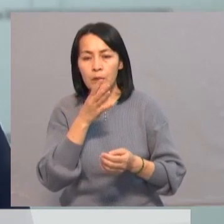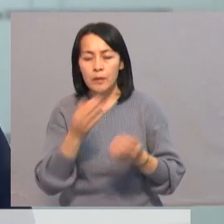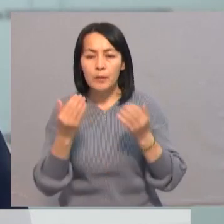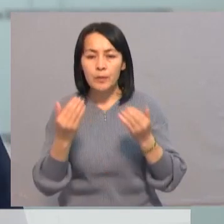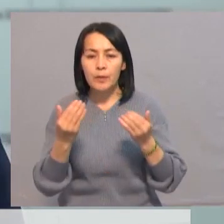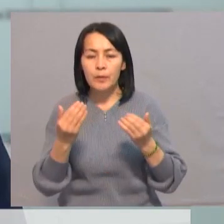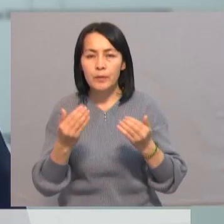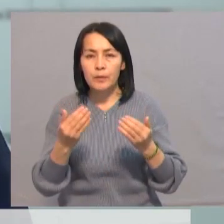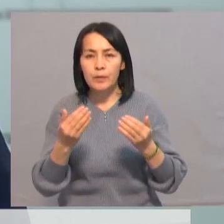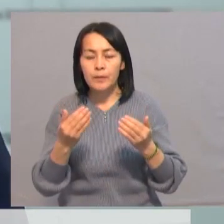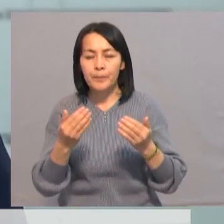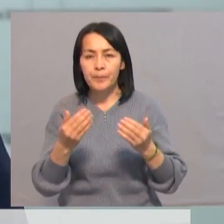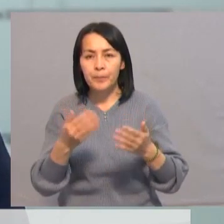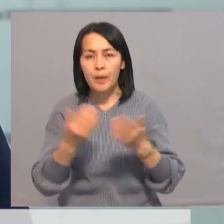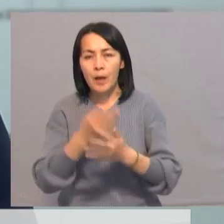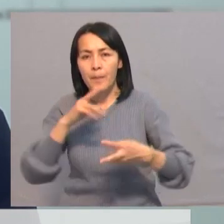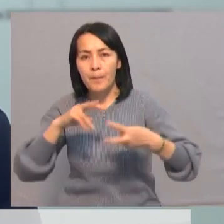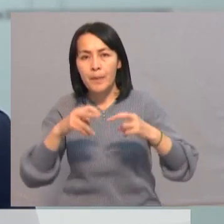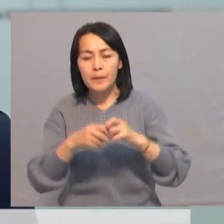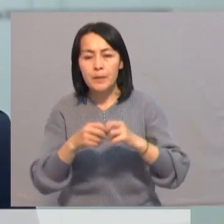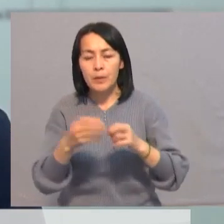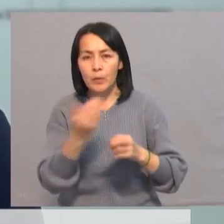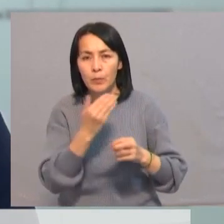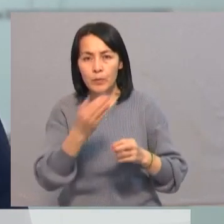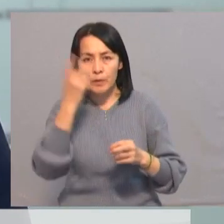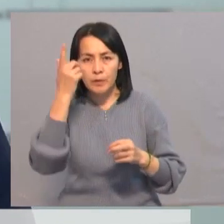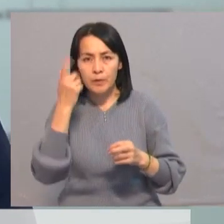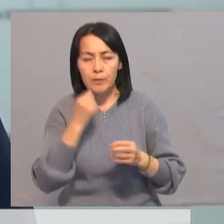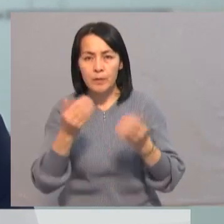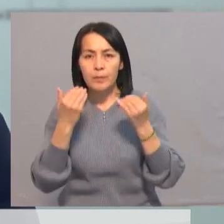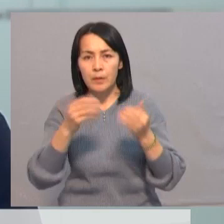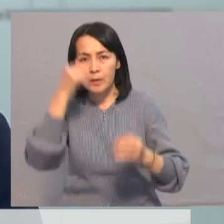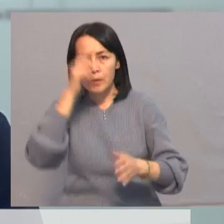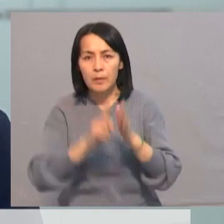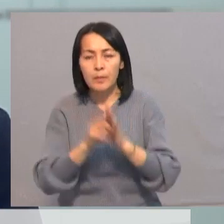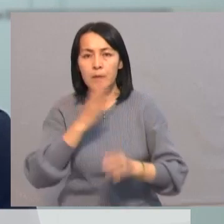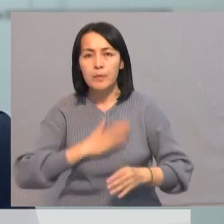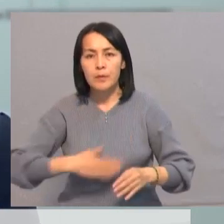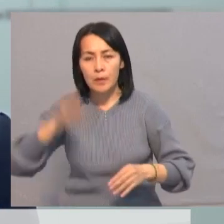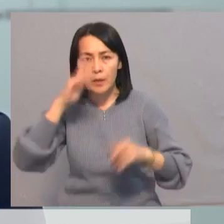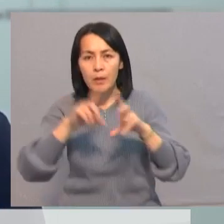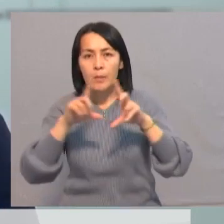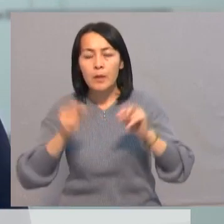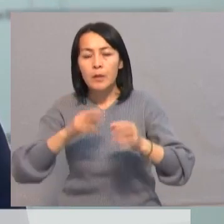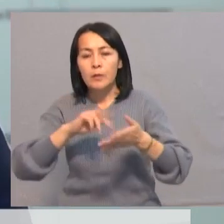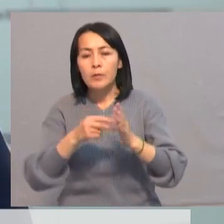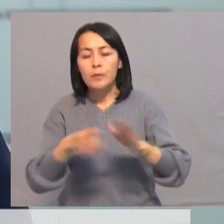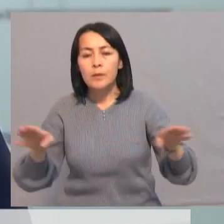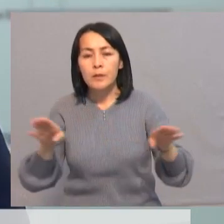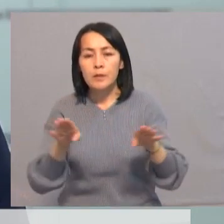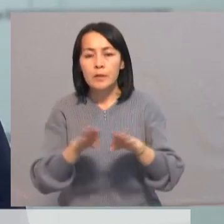мынау инфрақұрылымдық мәселелер. Өздеріңізге белгілі, биылдан бастап жайлы мектеп жобасы